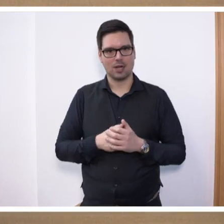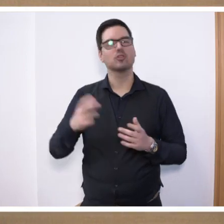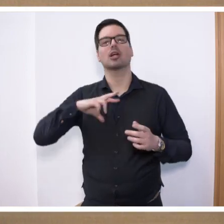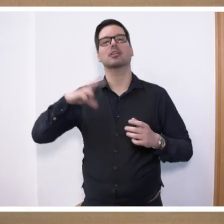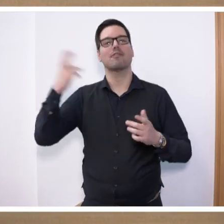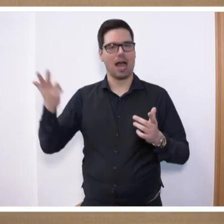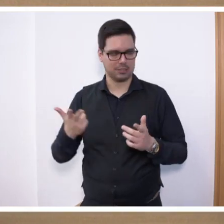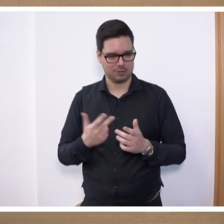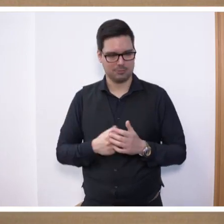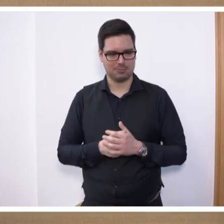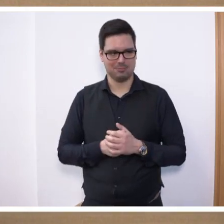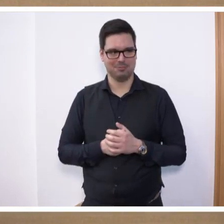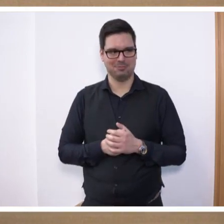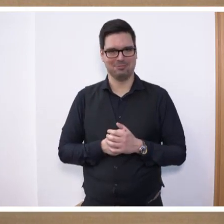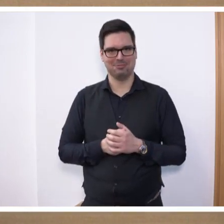erwartet.